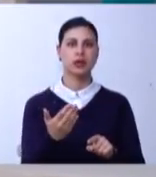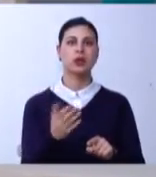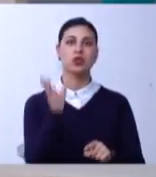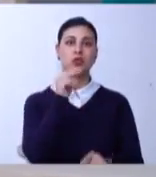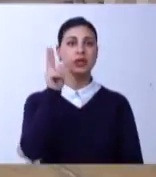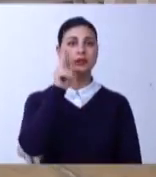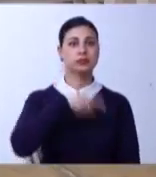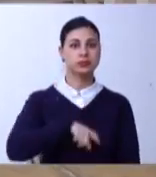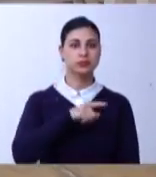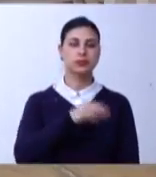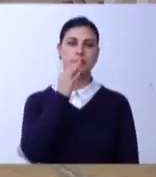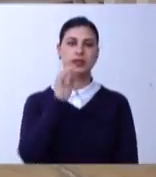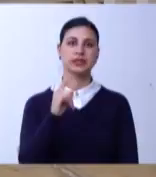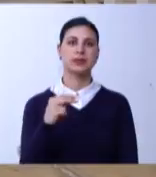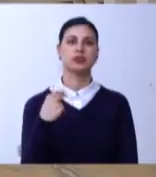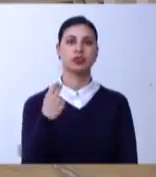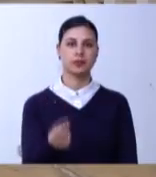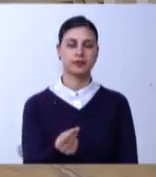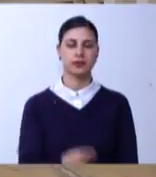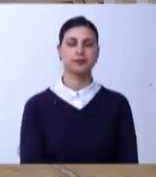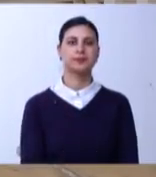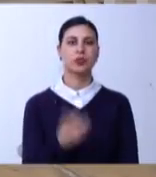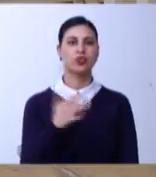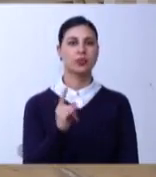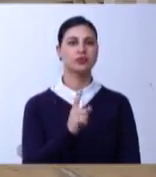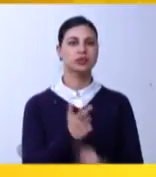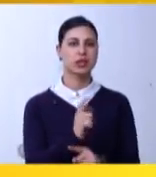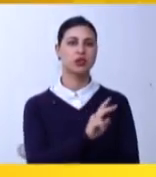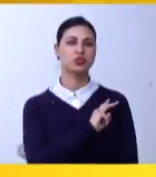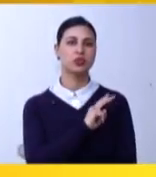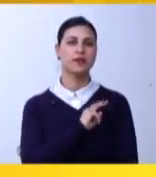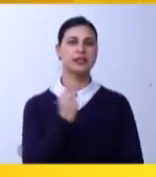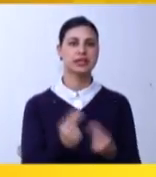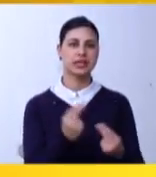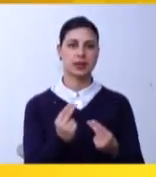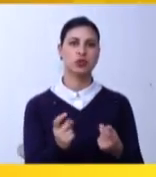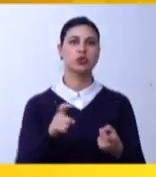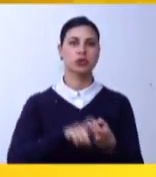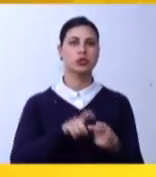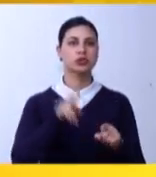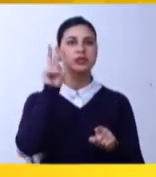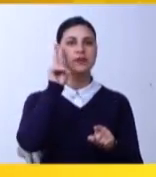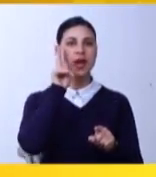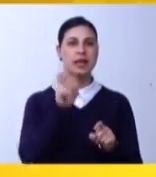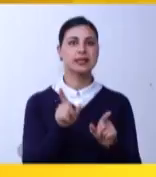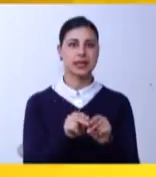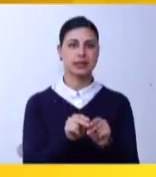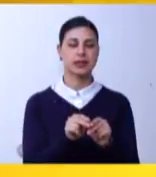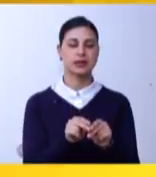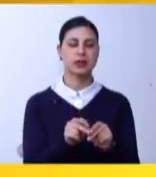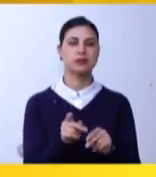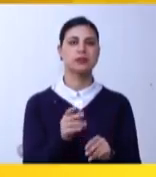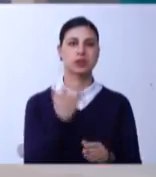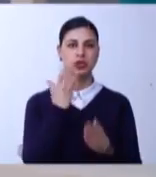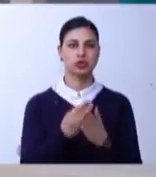კი მოშარდავს. Ანუ ის სათამაშო, რომელიც უკვე ძალიან შევაყვარეთ, რომელიც დაუკავშირეთ ამ ტუალეტის რიტუალს,